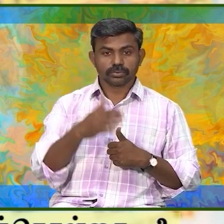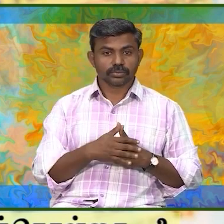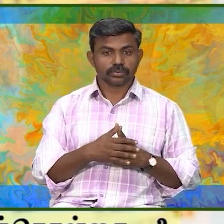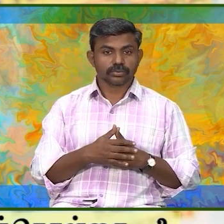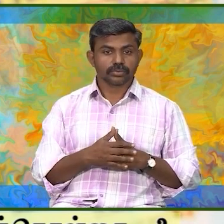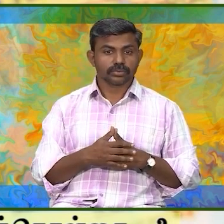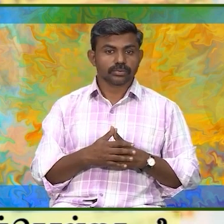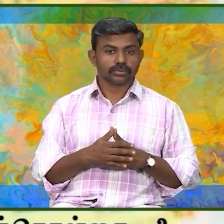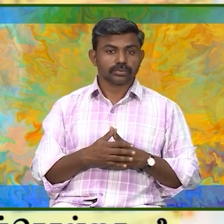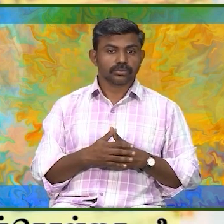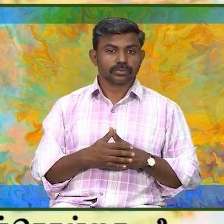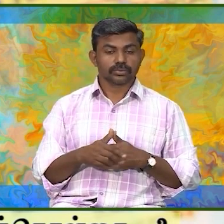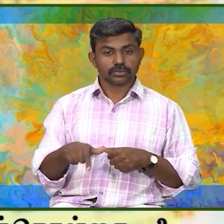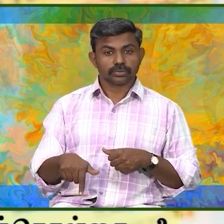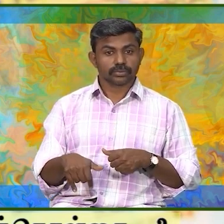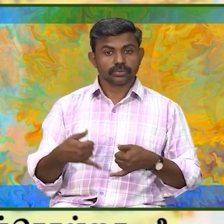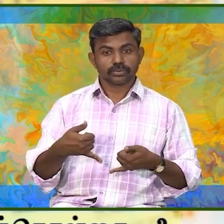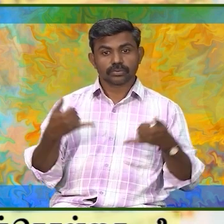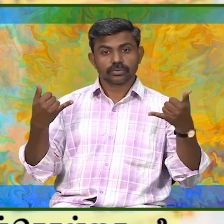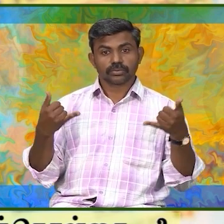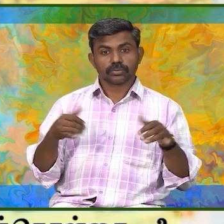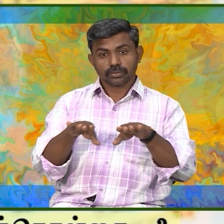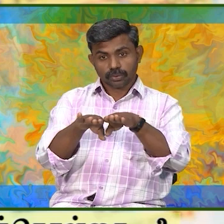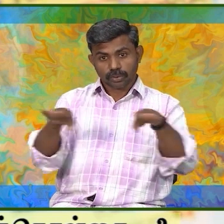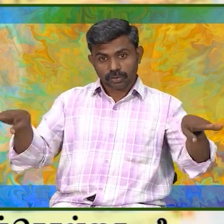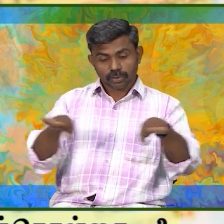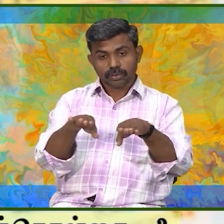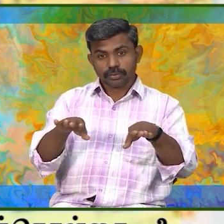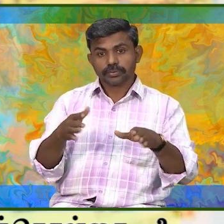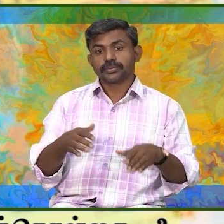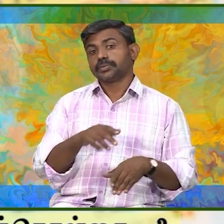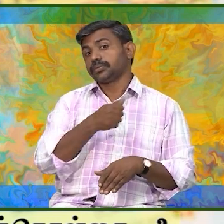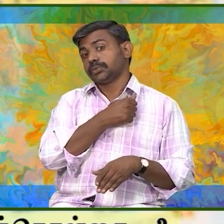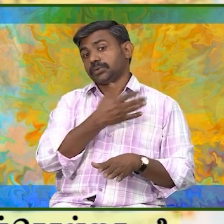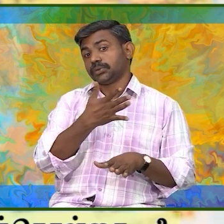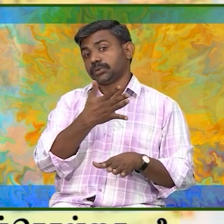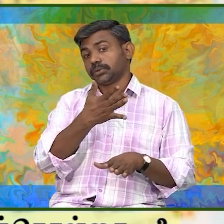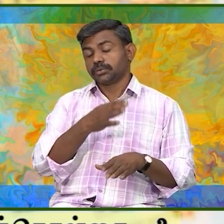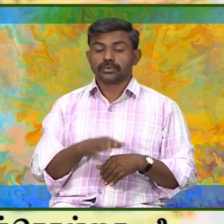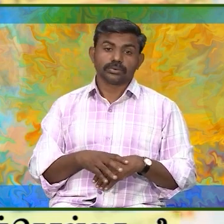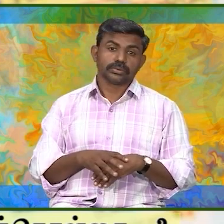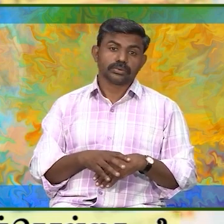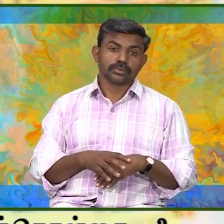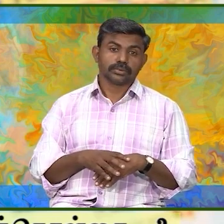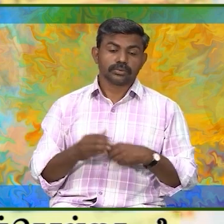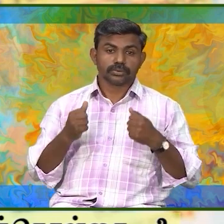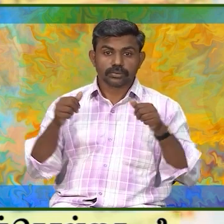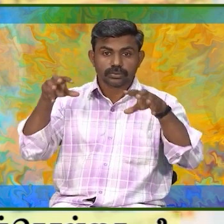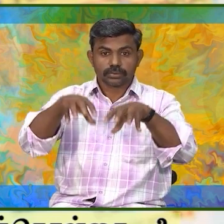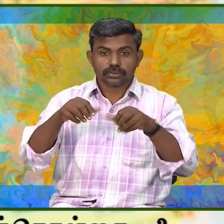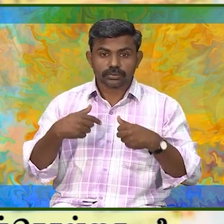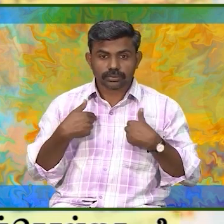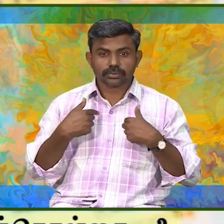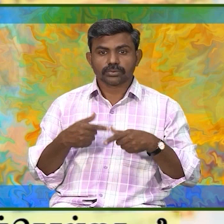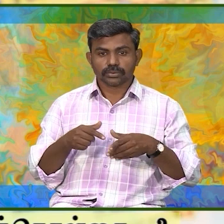பாருங்கள். ஆனால் நம்மளுடைய இந்திய நாடு பரஸ்பர ஆக்கிரமிப்பை ஒரு காலம் ஊக்குவிப்பதில்லை, ஆக்கிரமிப்பு செய்யாது.